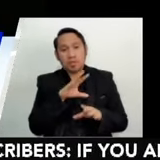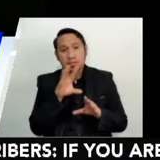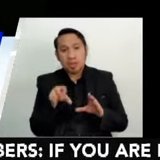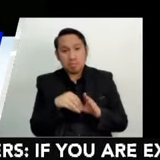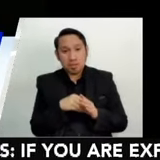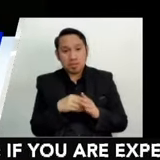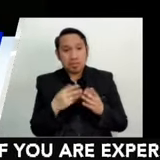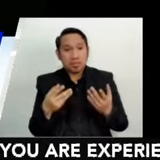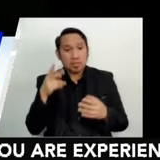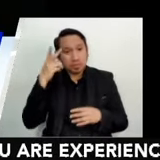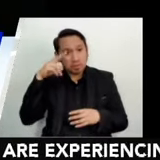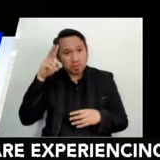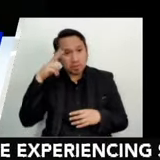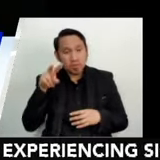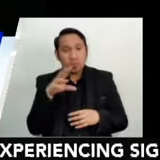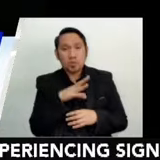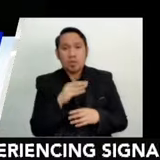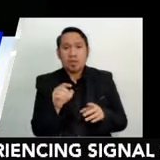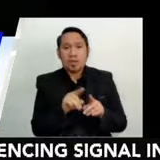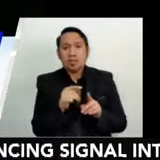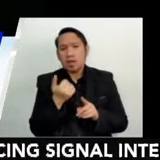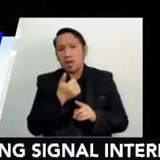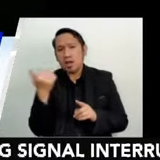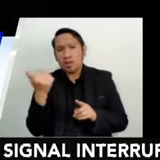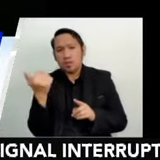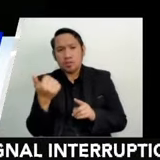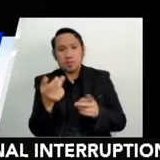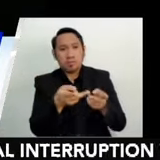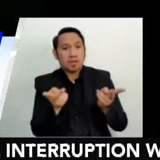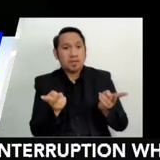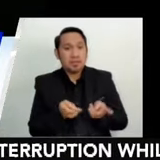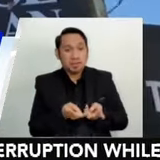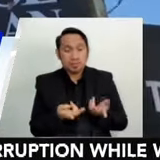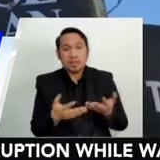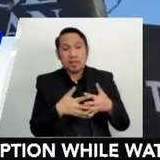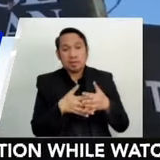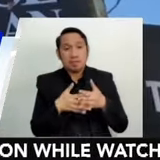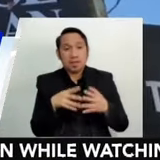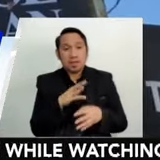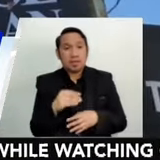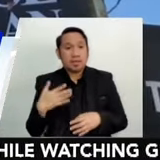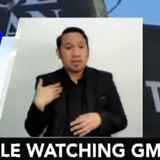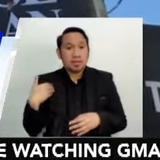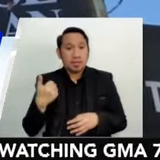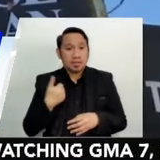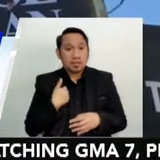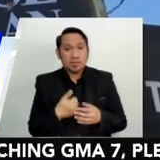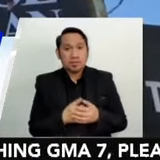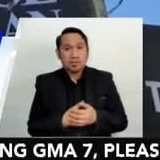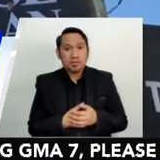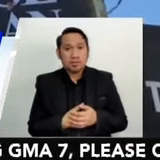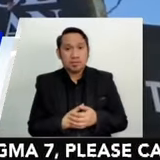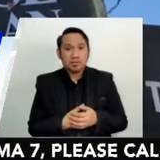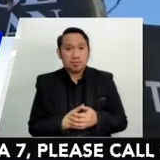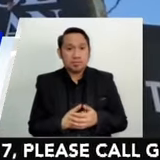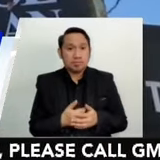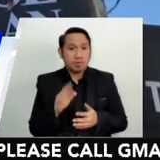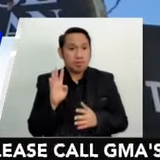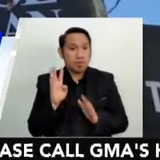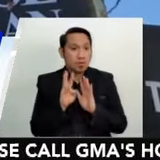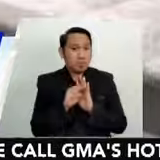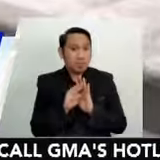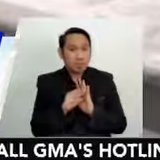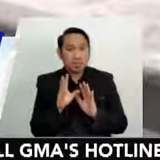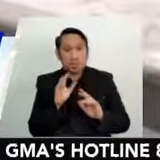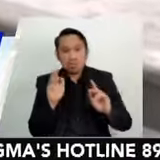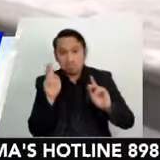14 na estado ng Amerika at ilang probinsya sa Canada. 4 minuto ang tinagal ng total eclipse. Dumagsama ang residente at turista sa iba't